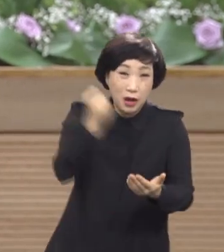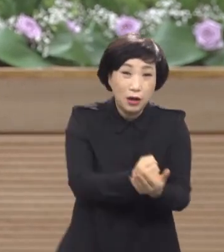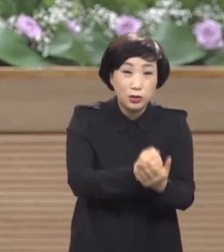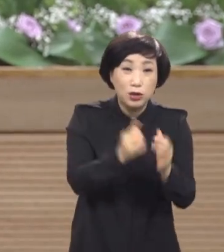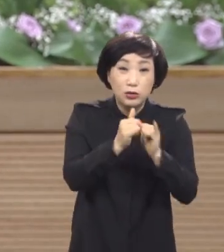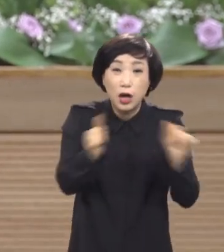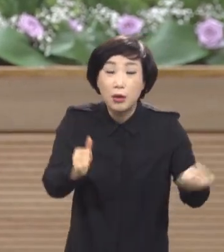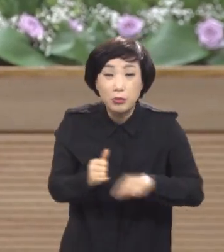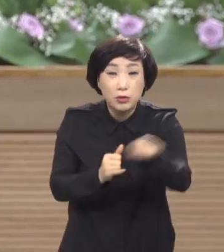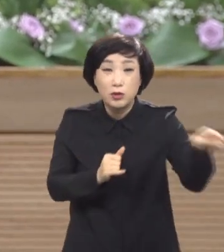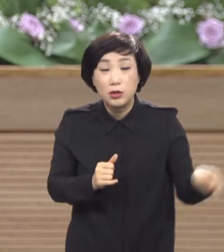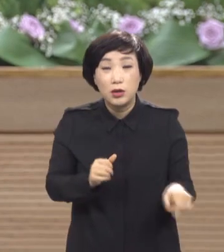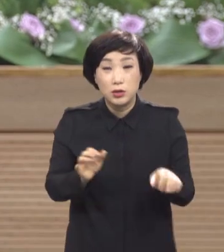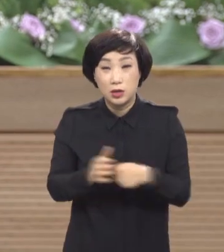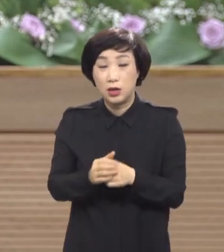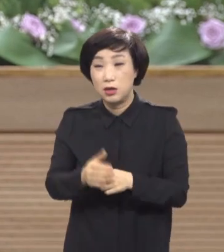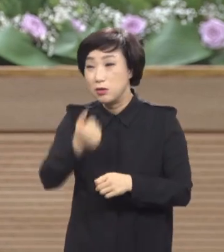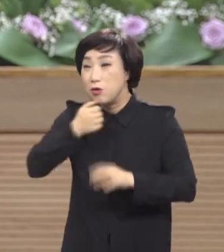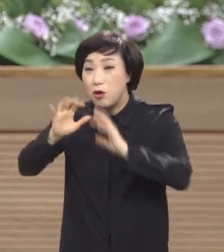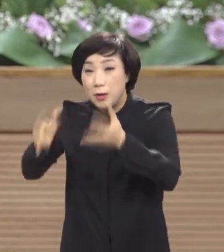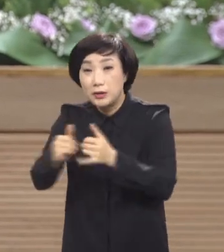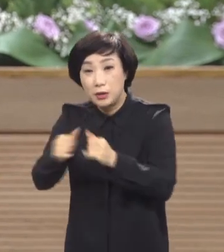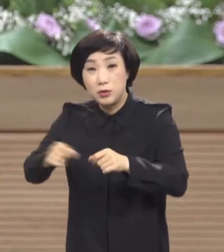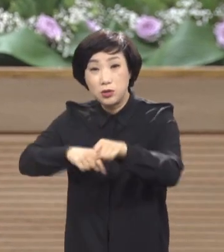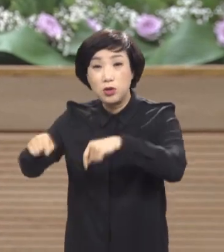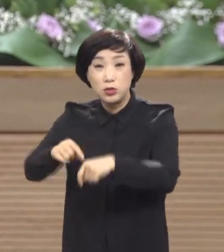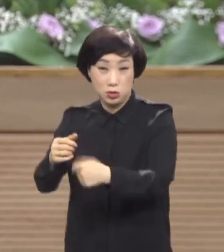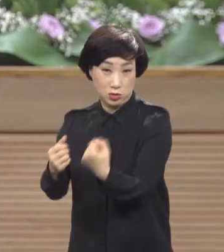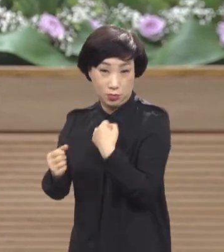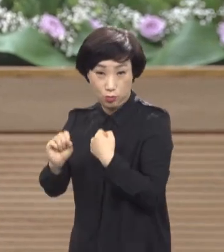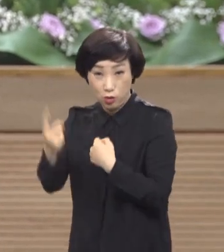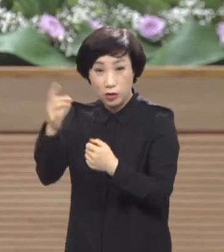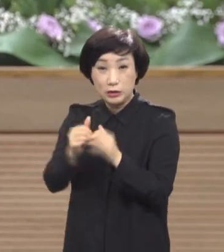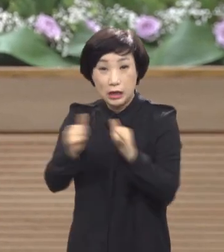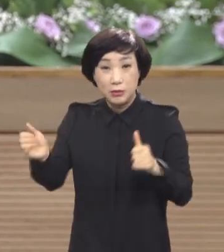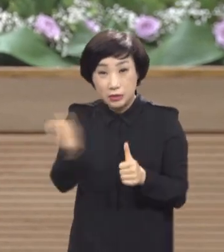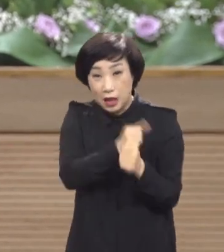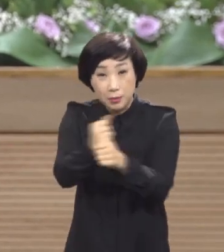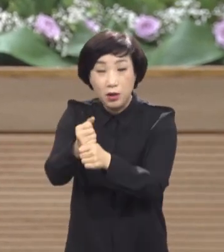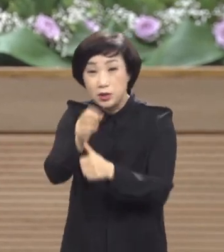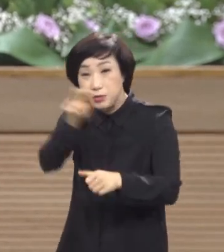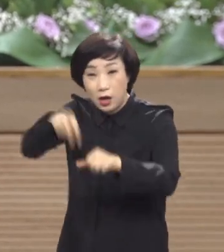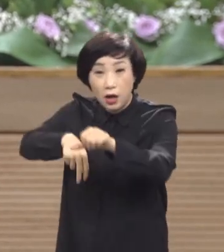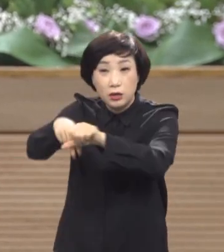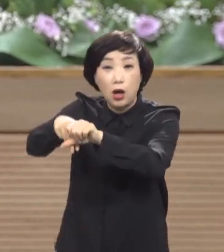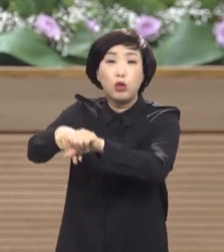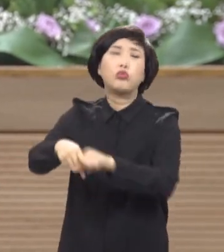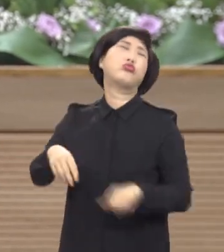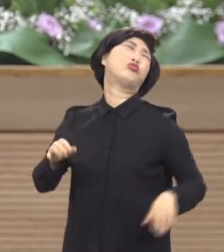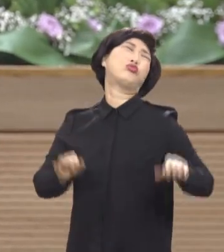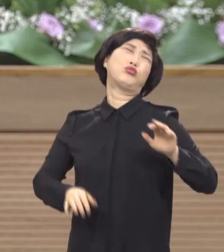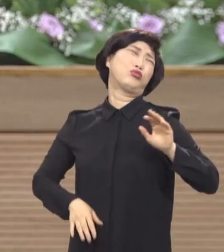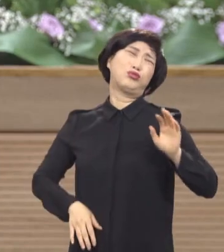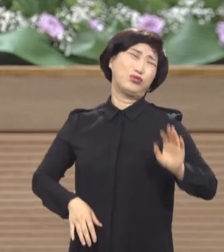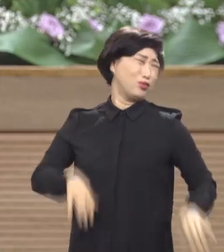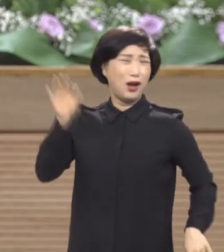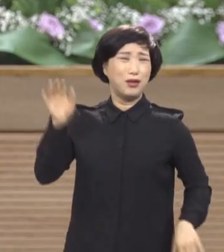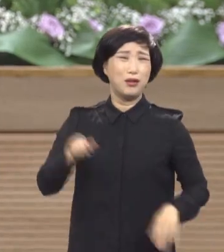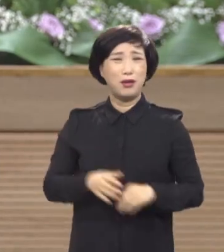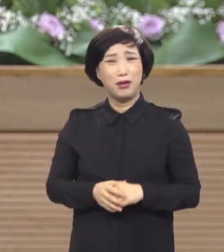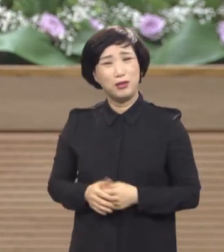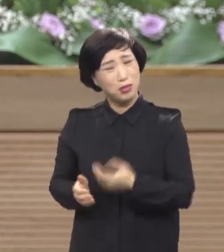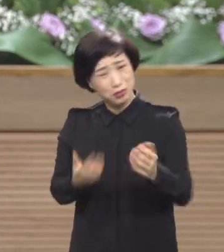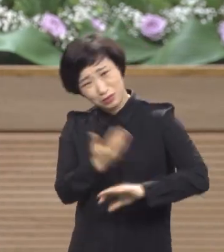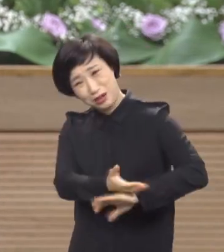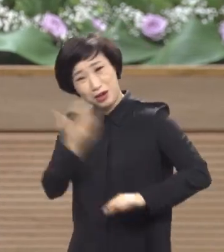자와 노마 사람들이 정치적 권력을 가지고 사람을 잡아다가 십자가에 못 박으신 자는 차원이 다르다는 사실을